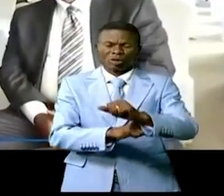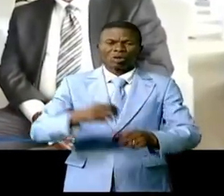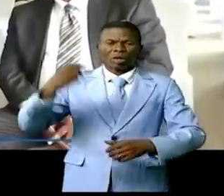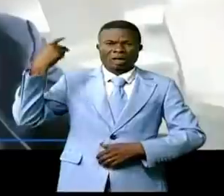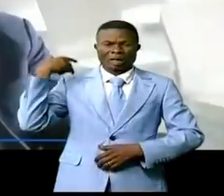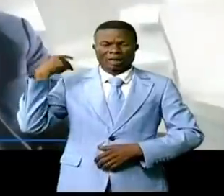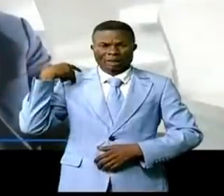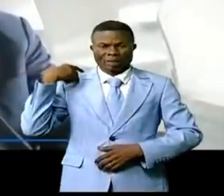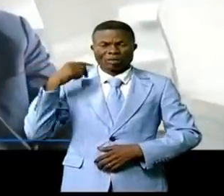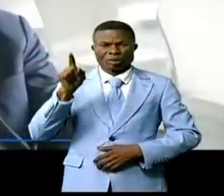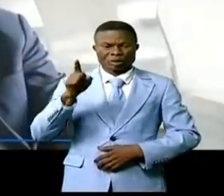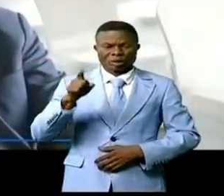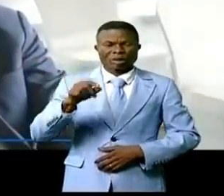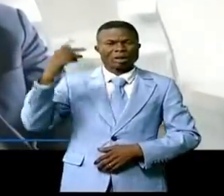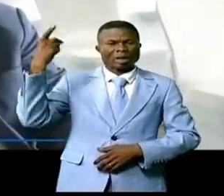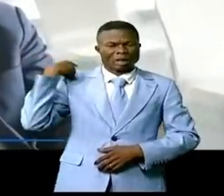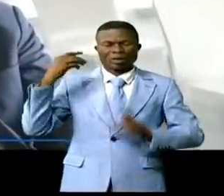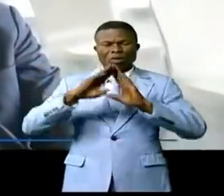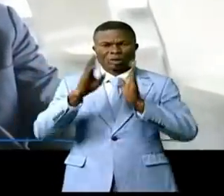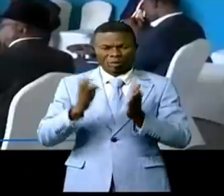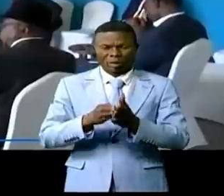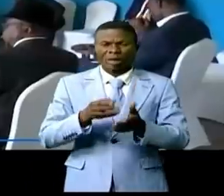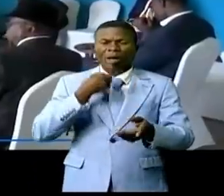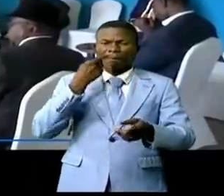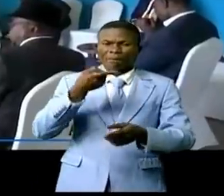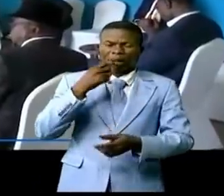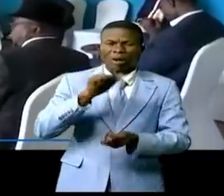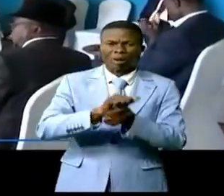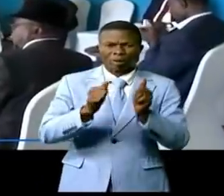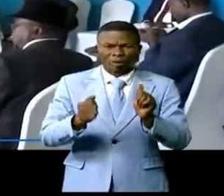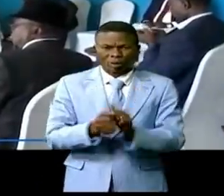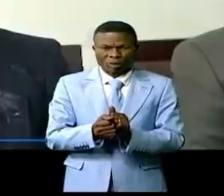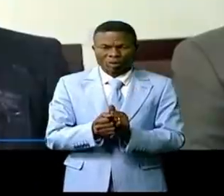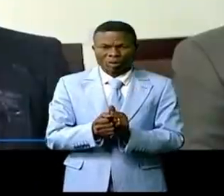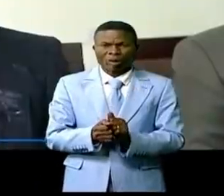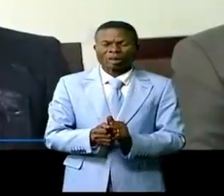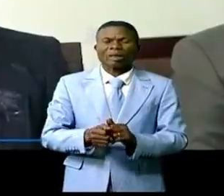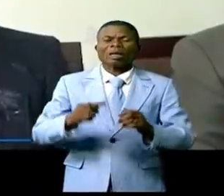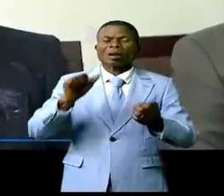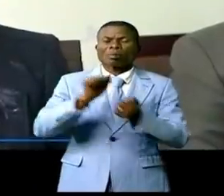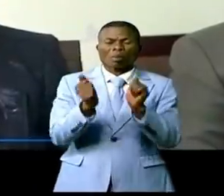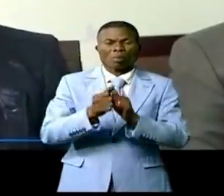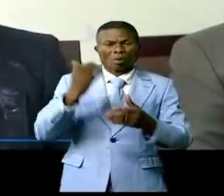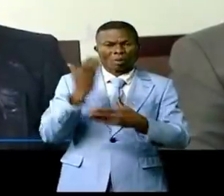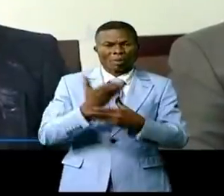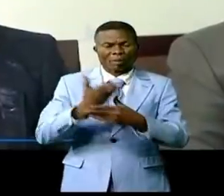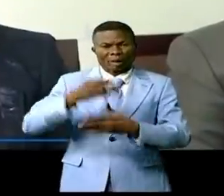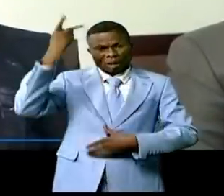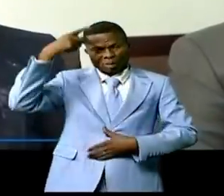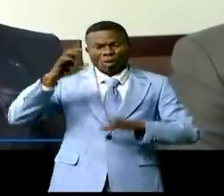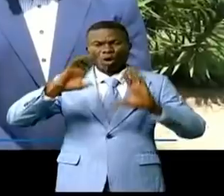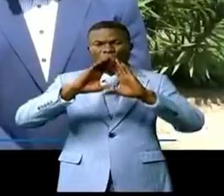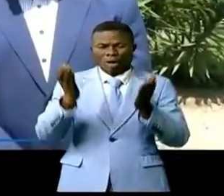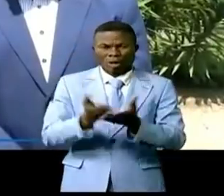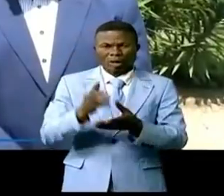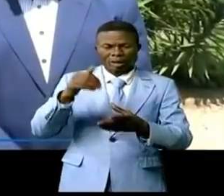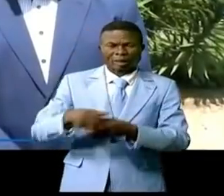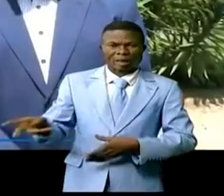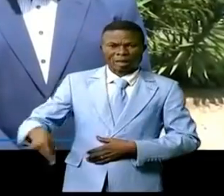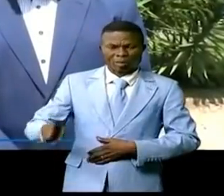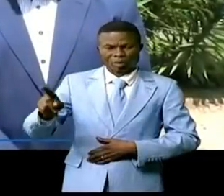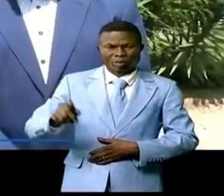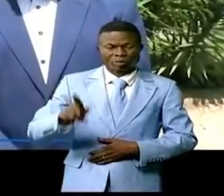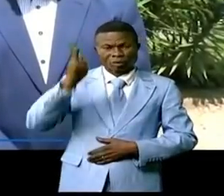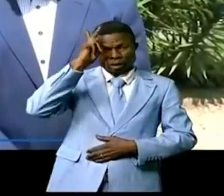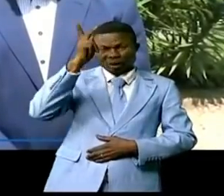Lugoma, les élus ont abordé les causes des potentielles tensions politiques et communautaires dans la province. Le Katanga,